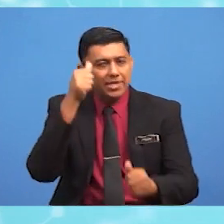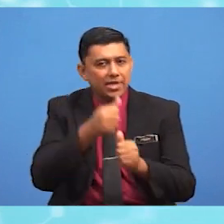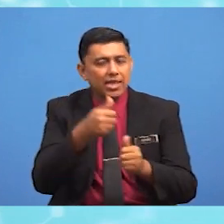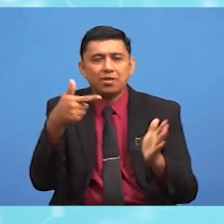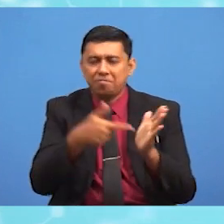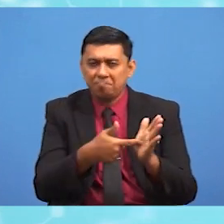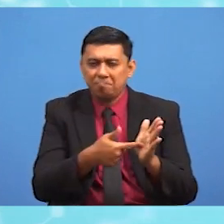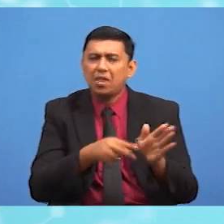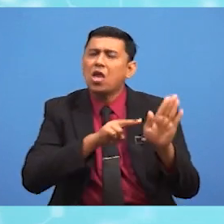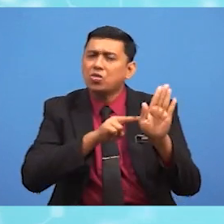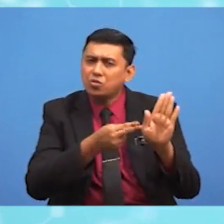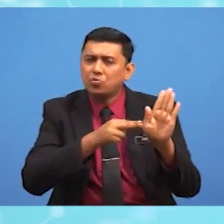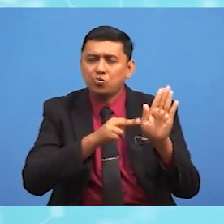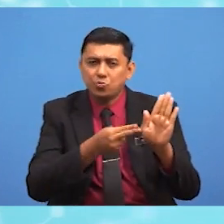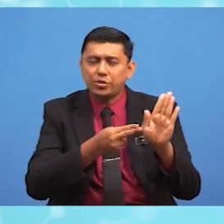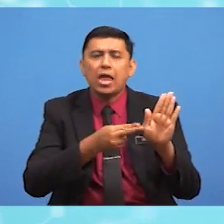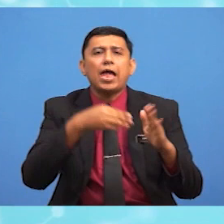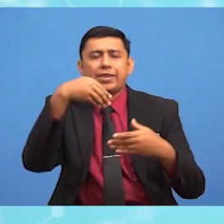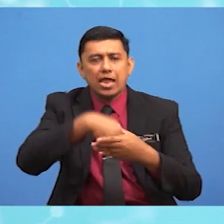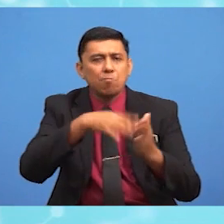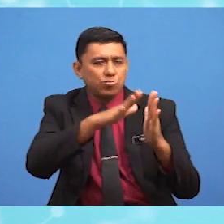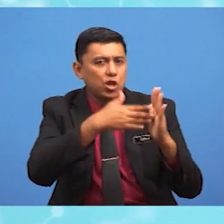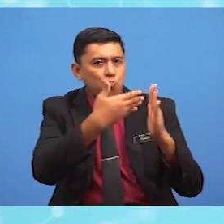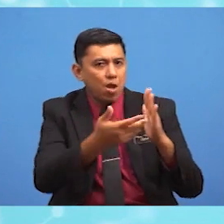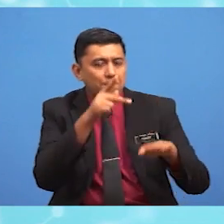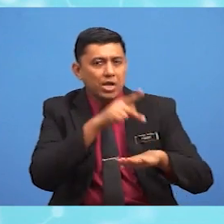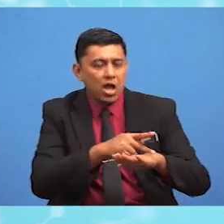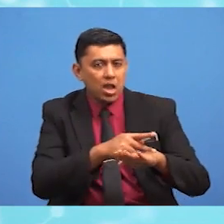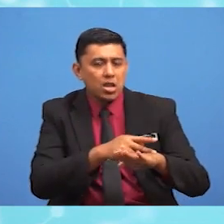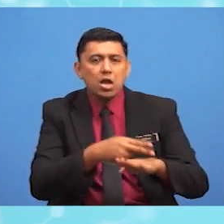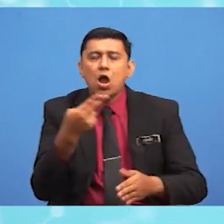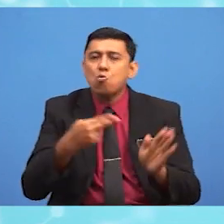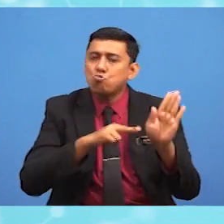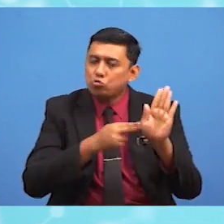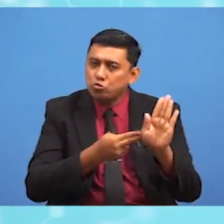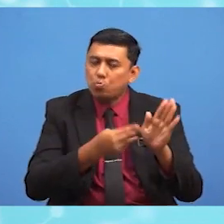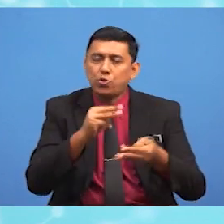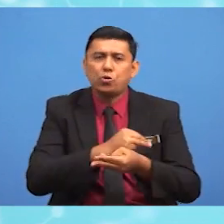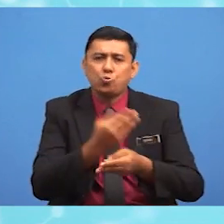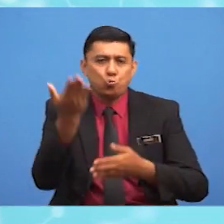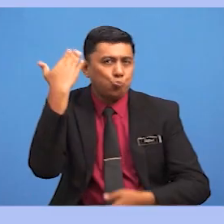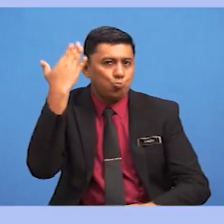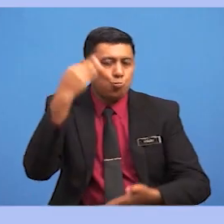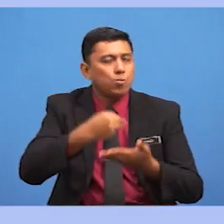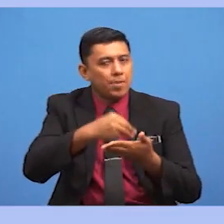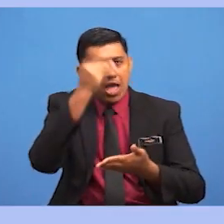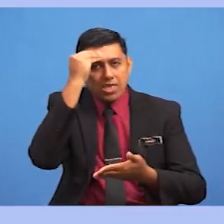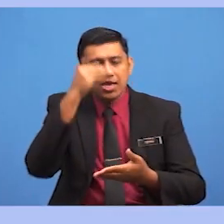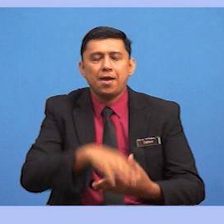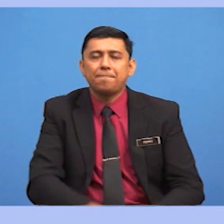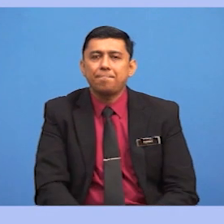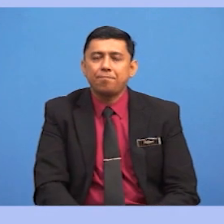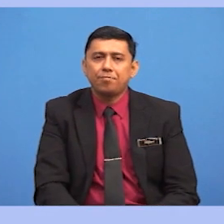akan unsur-unsur di dalam jadual berkala unsur moden yang telah dipelajari semasa tingkatan 1.